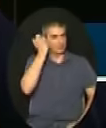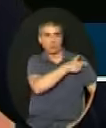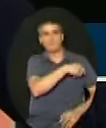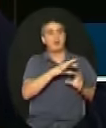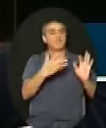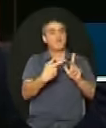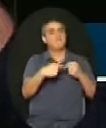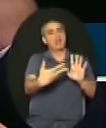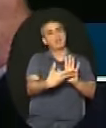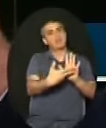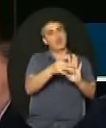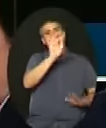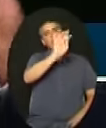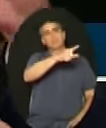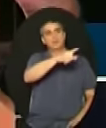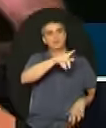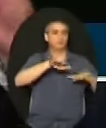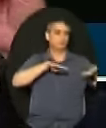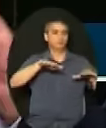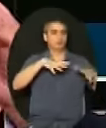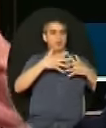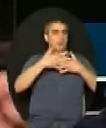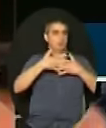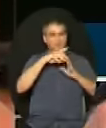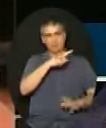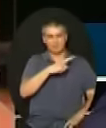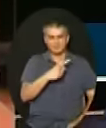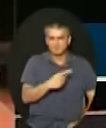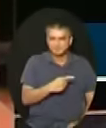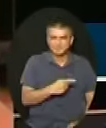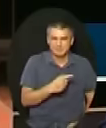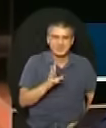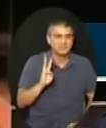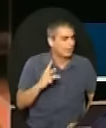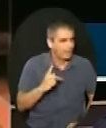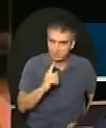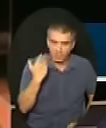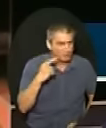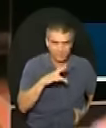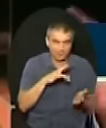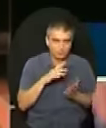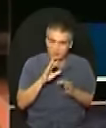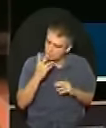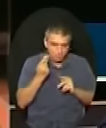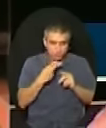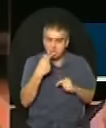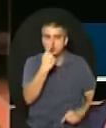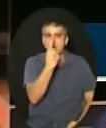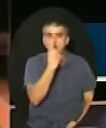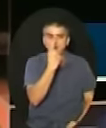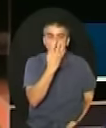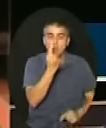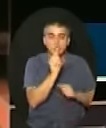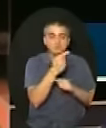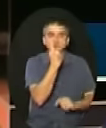לפתוח ועדת חקירה נגד ממשל פדרלי אמריקאי. שרה פיילין לא הייתה יושבת, לא יותר מיום, לא קם